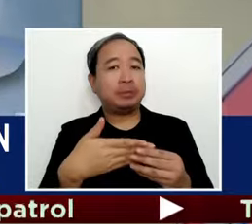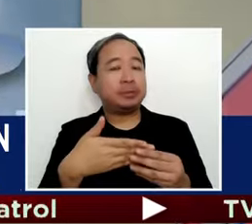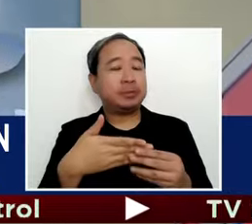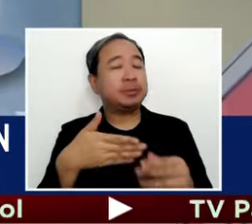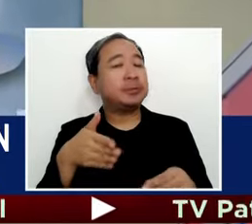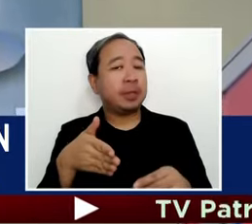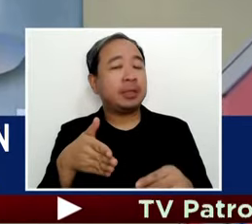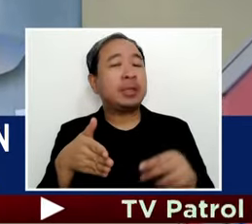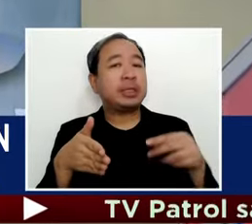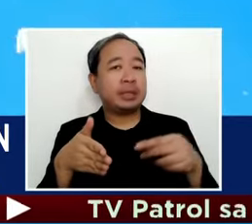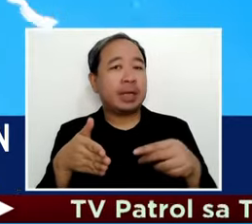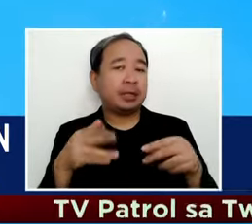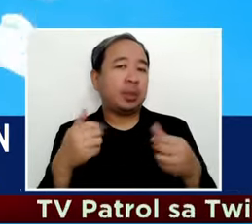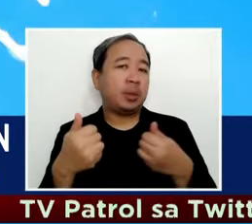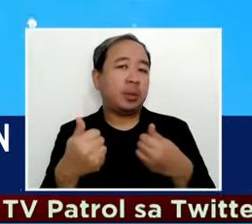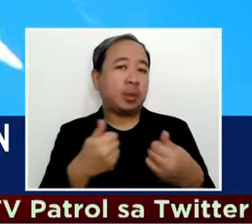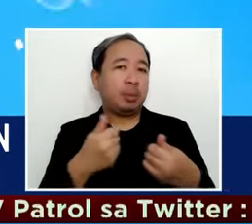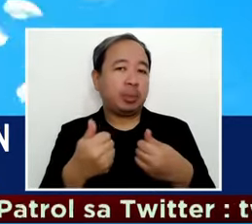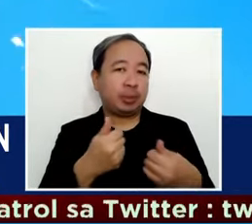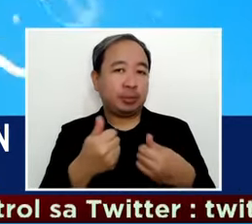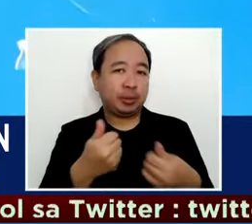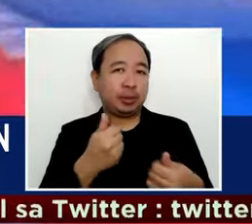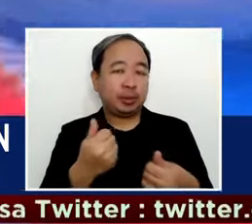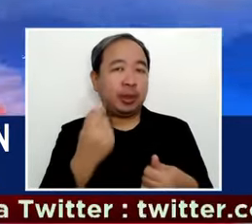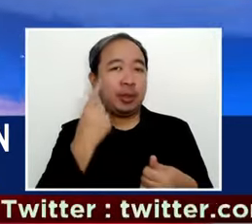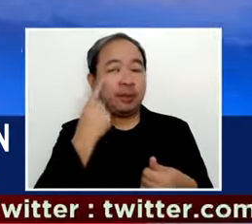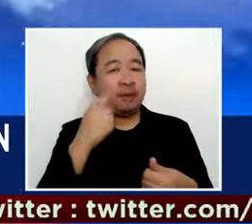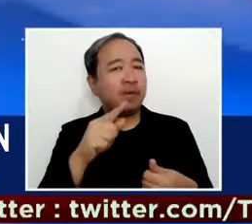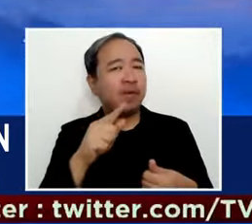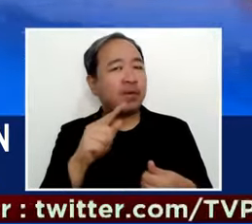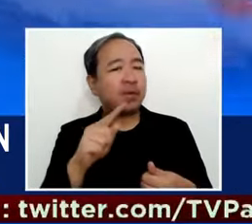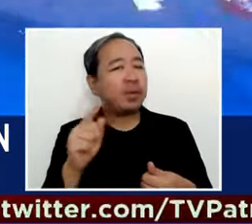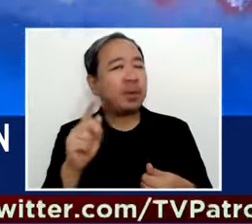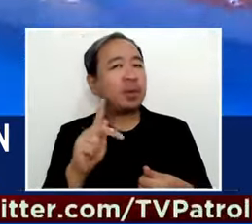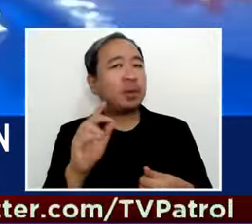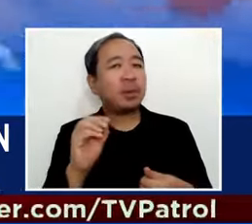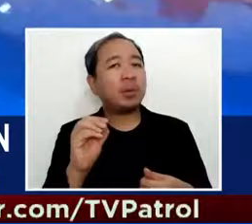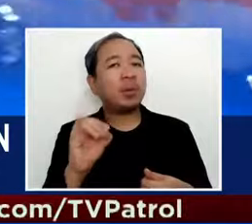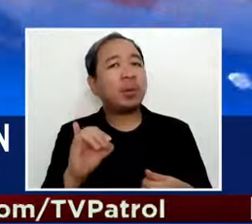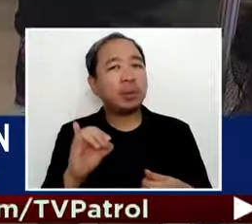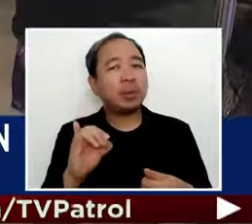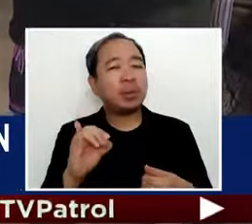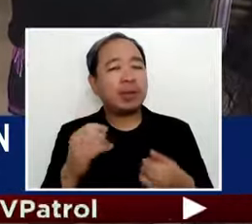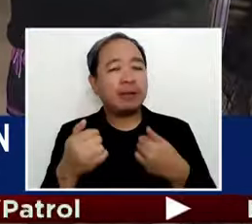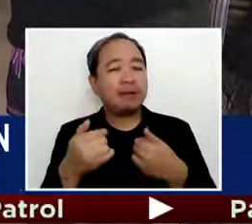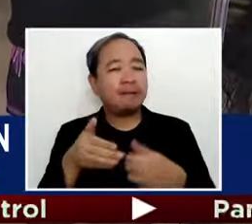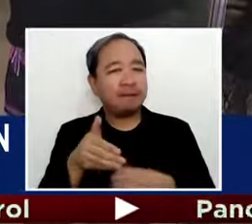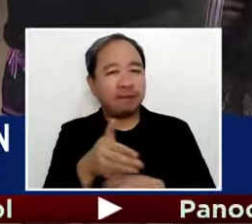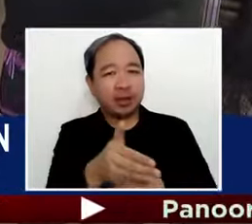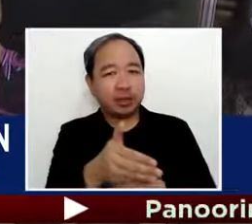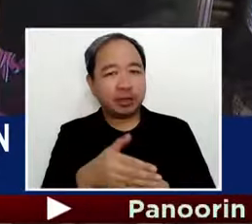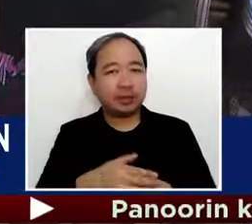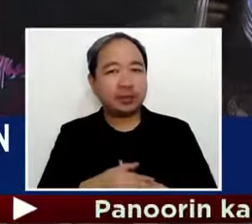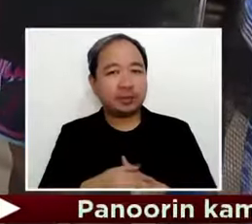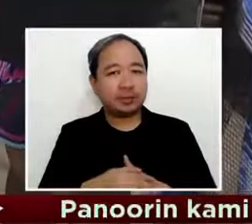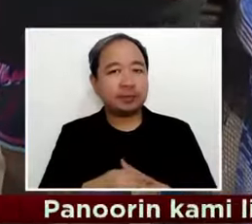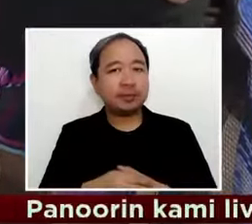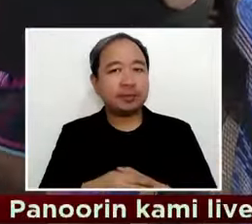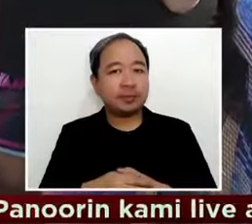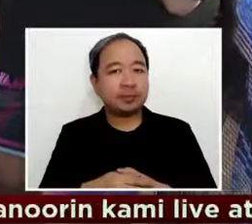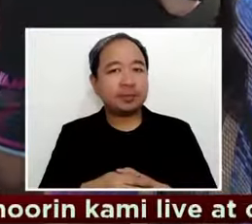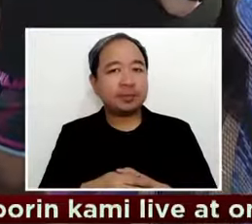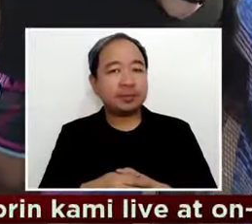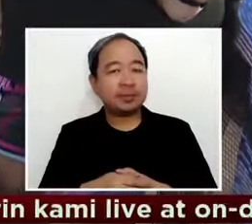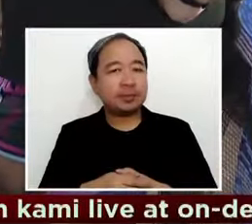Ito ang kompetisyon para sa mga koi fish. Pero may ilang kilo yan?